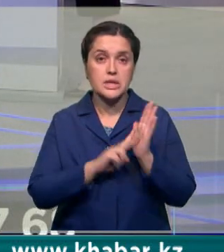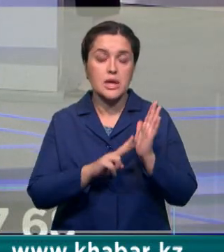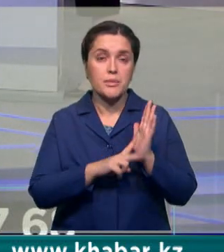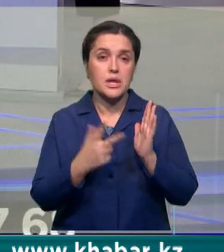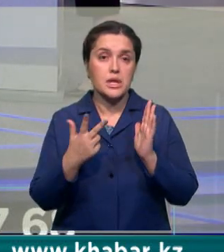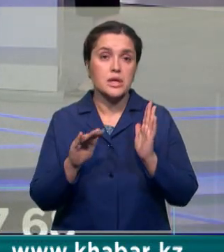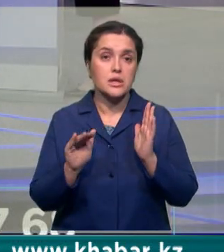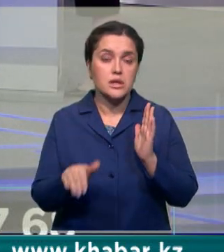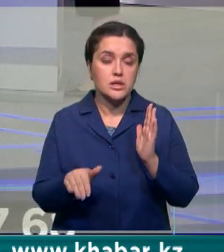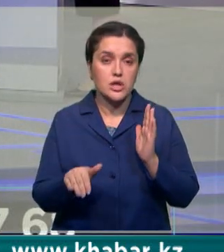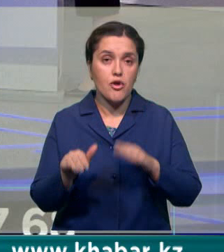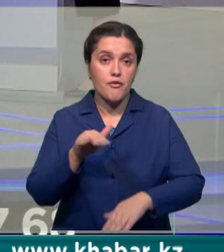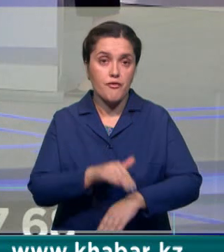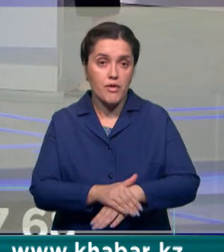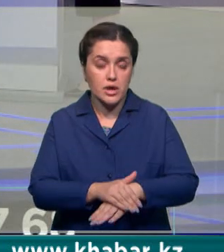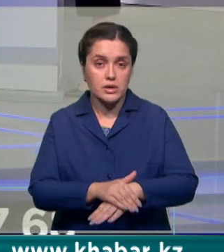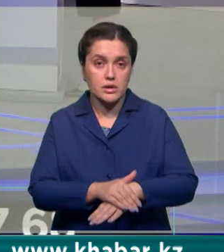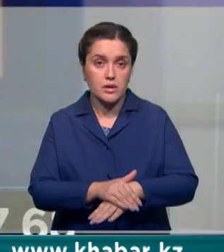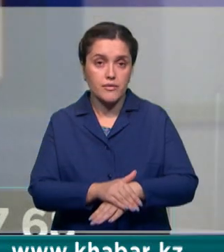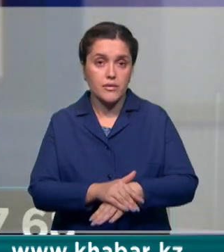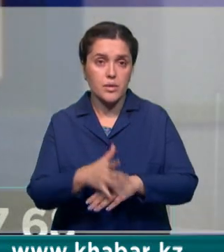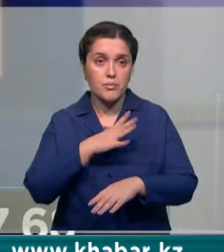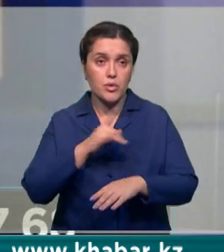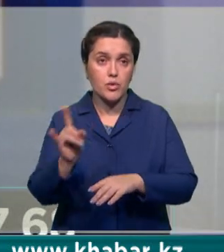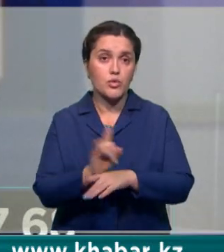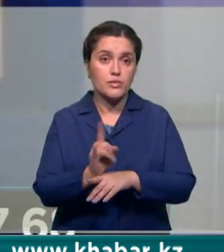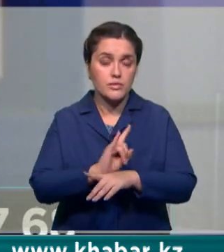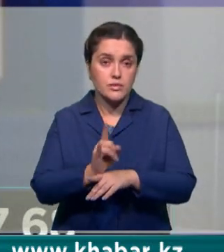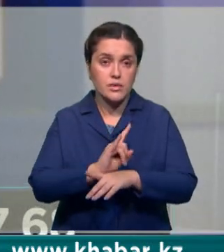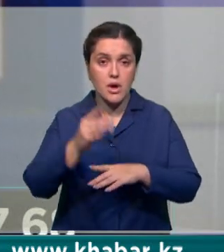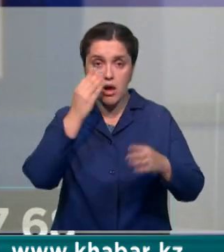тысяч фактов мы обнаружили, где было сокрытие дохода.